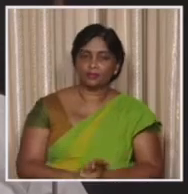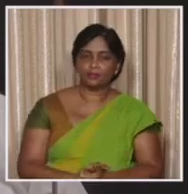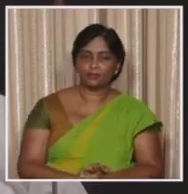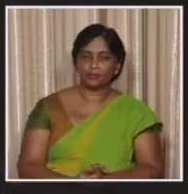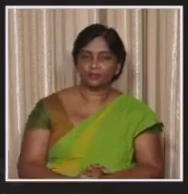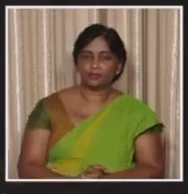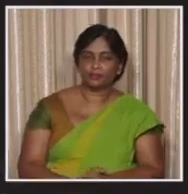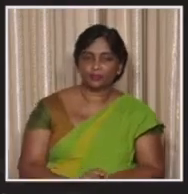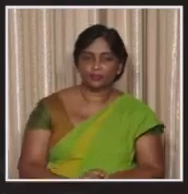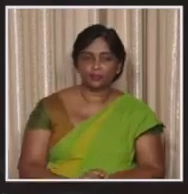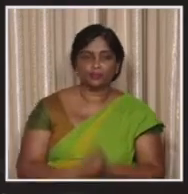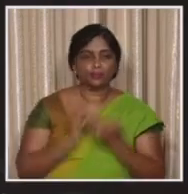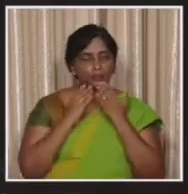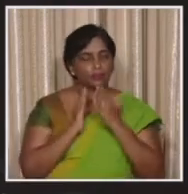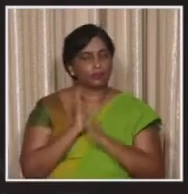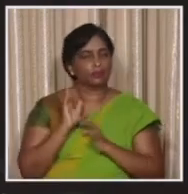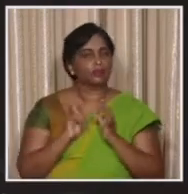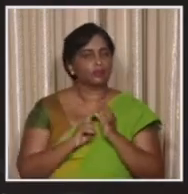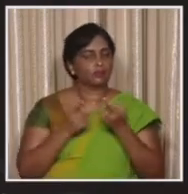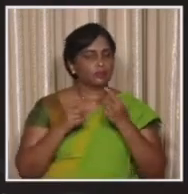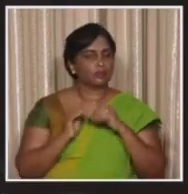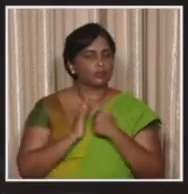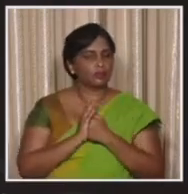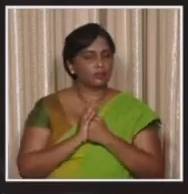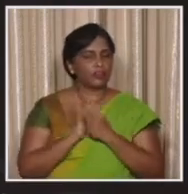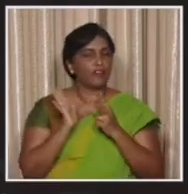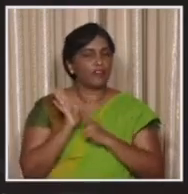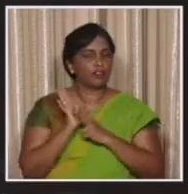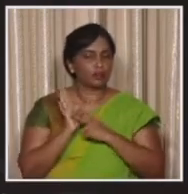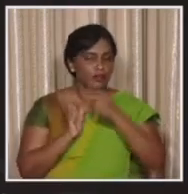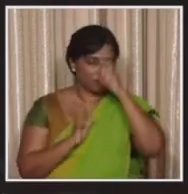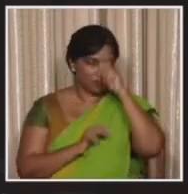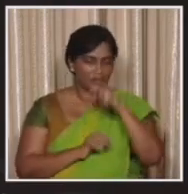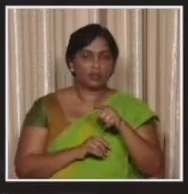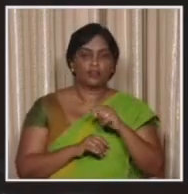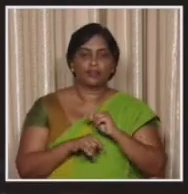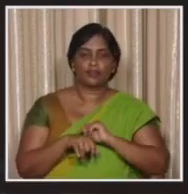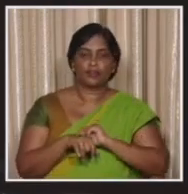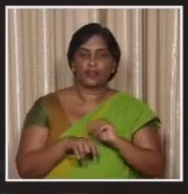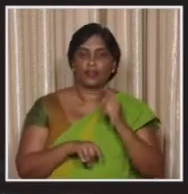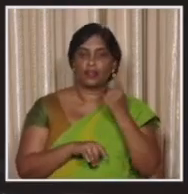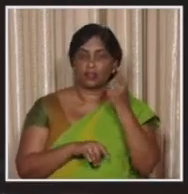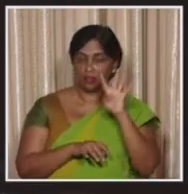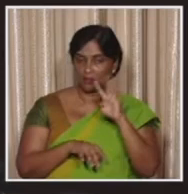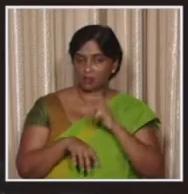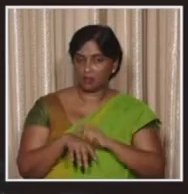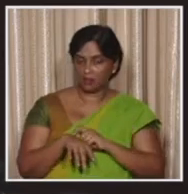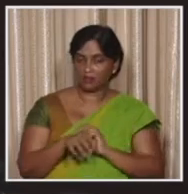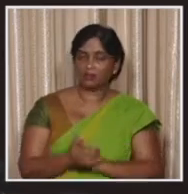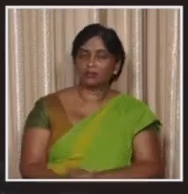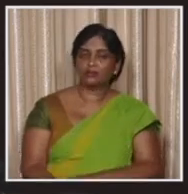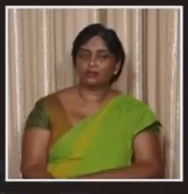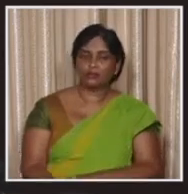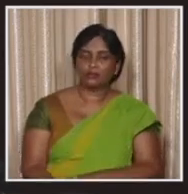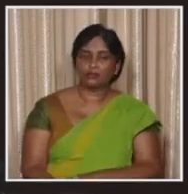baduna. Bohmi segera amatumani milan garu vidurikkamana ka amatuma matumara vinadi 14 kalayak tiyena.